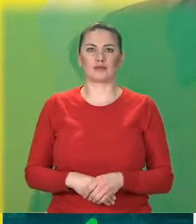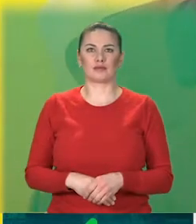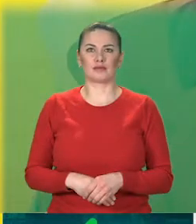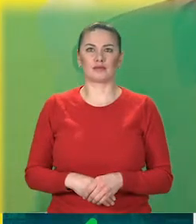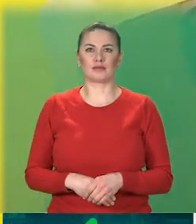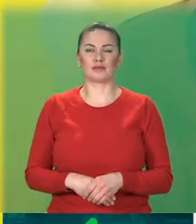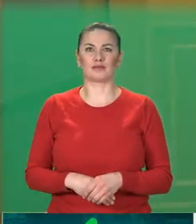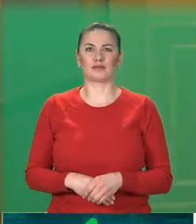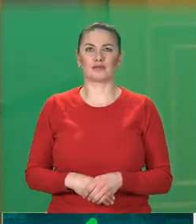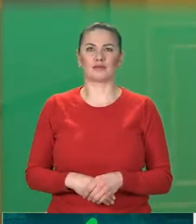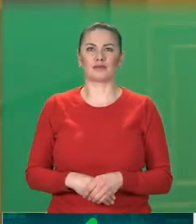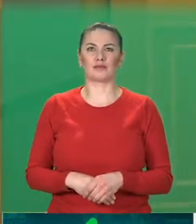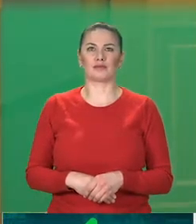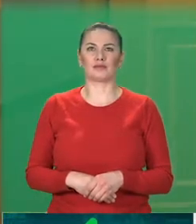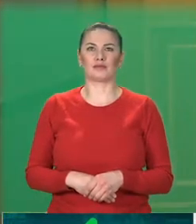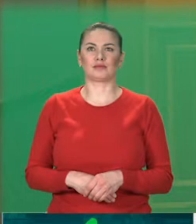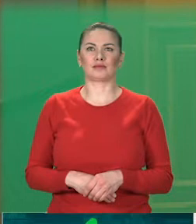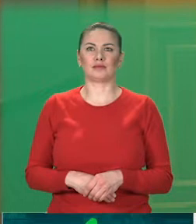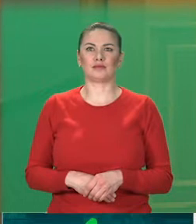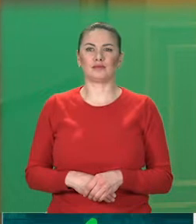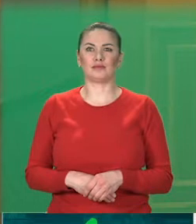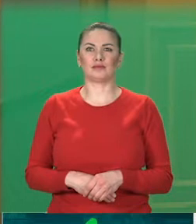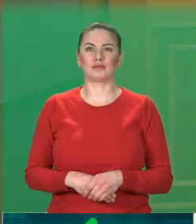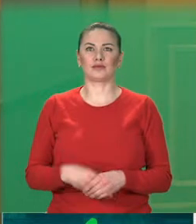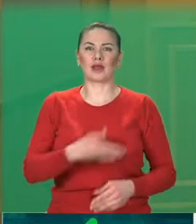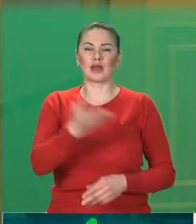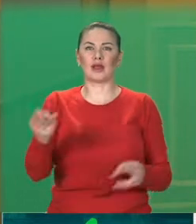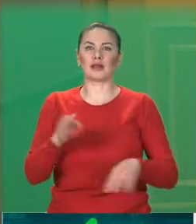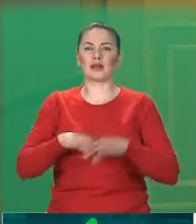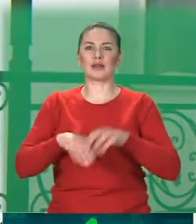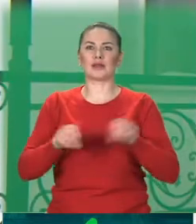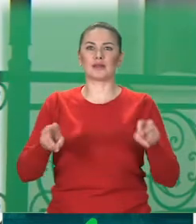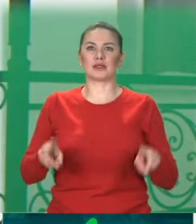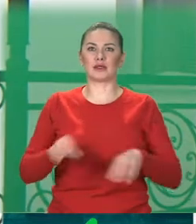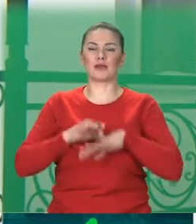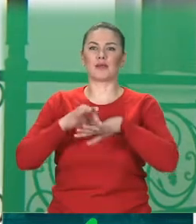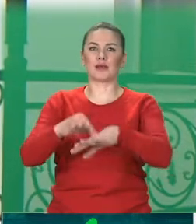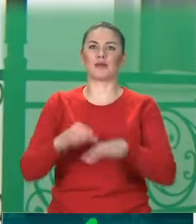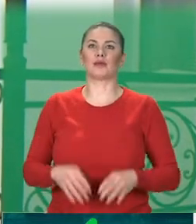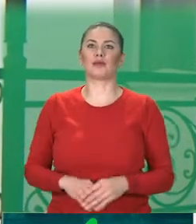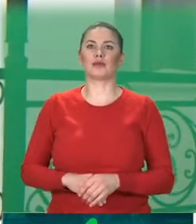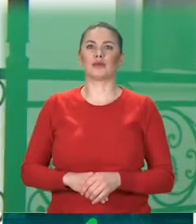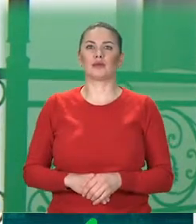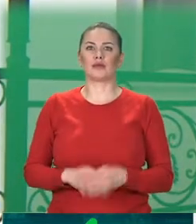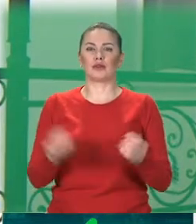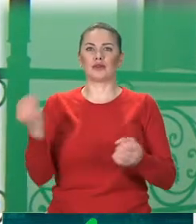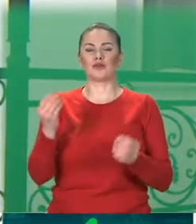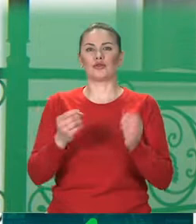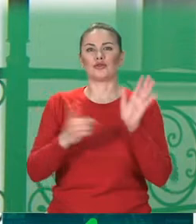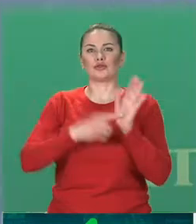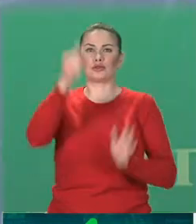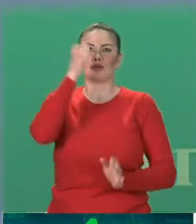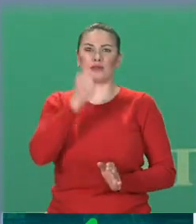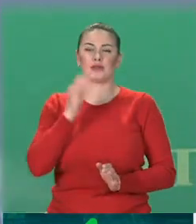по механизму не было. На Островной эксперты пробудут 6 месяцев. За это время выработанные методики внедрят на весь цикл